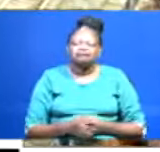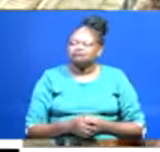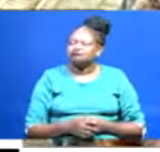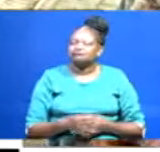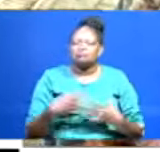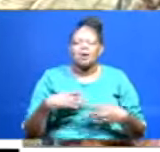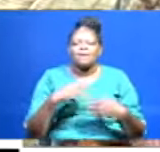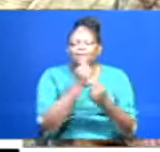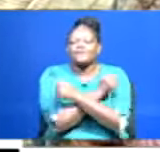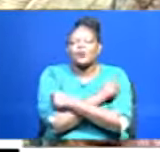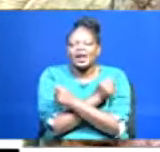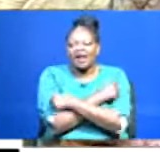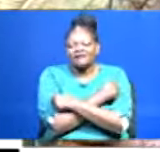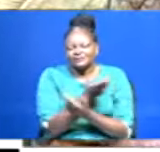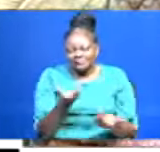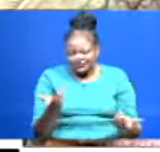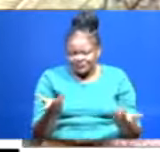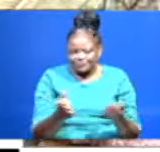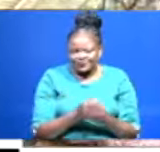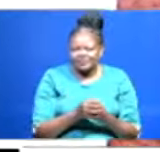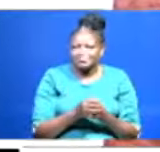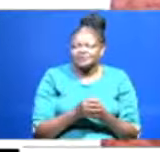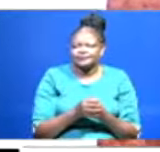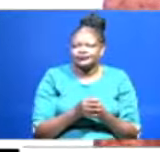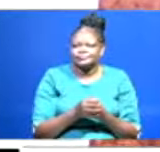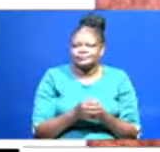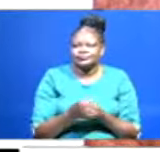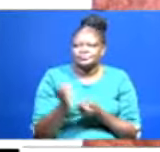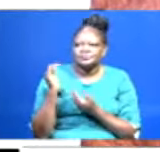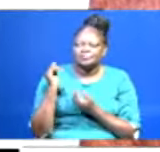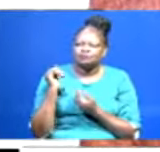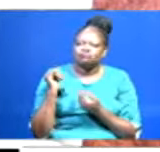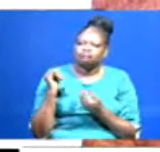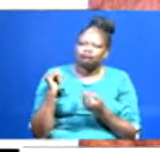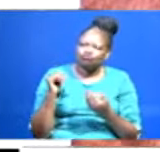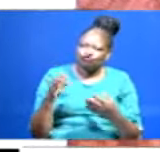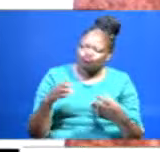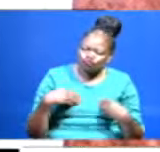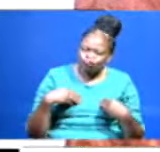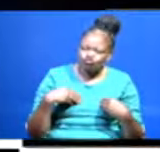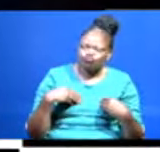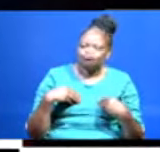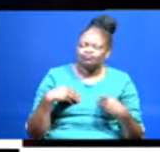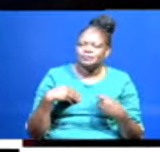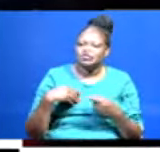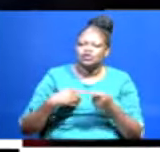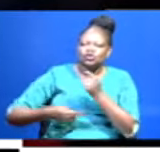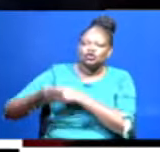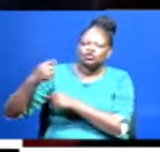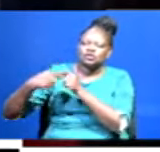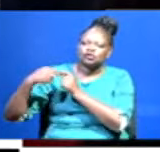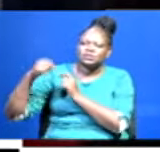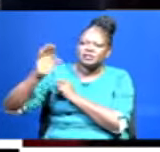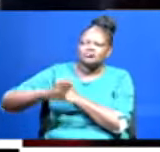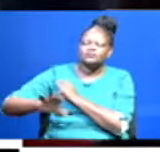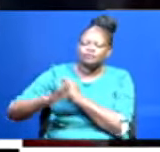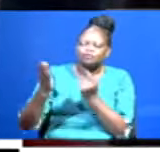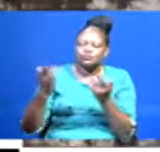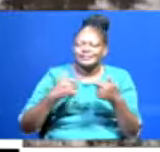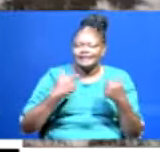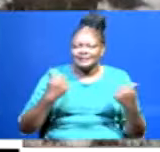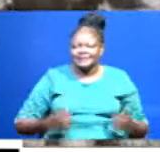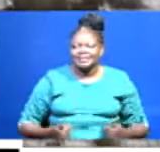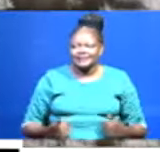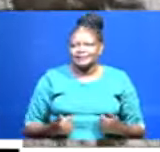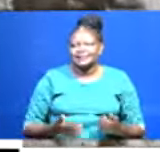wakazi wa mijini wanaotarajia kukumbatia mazingira ya asili, wakati ambapo China iko katika majira ya